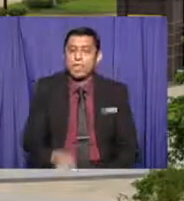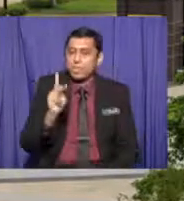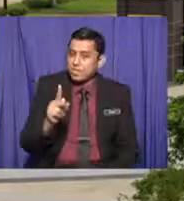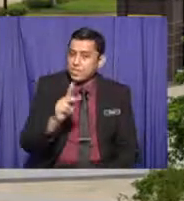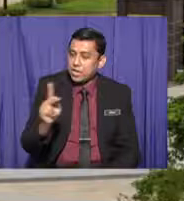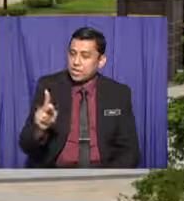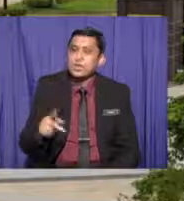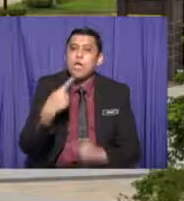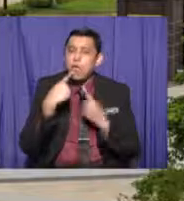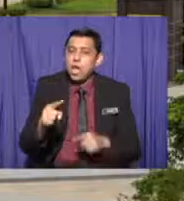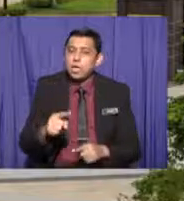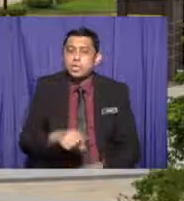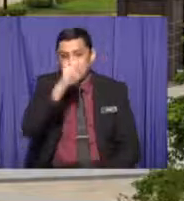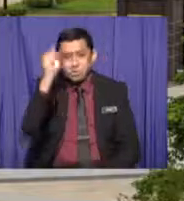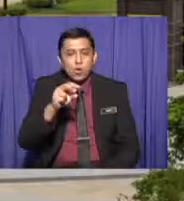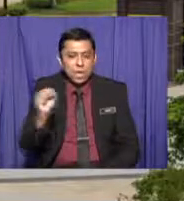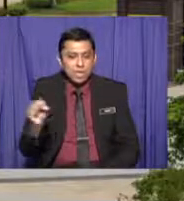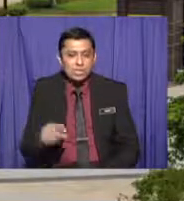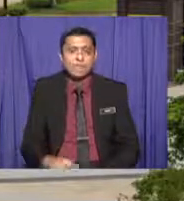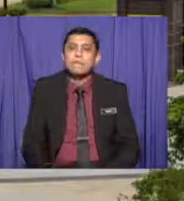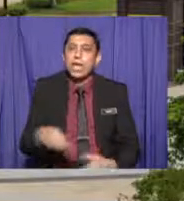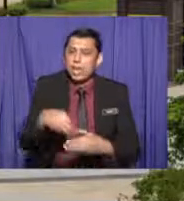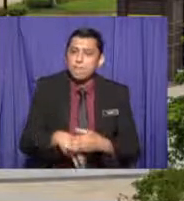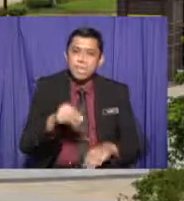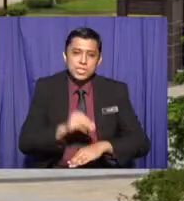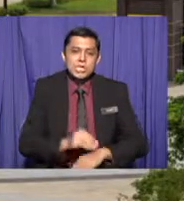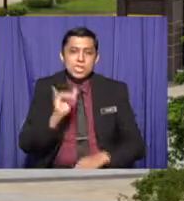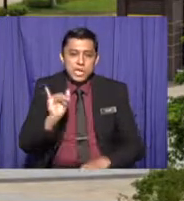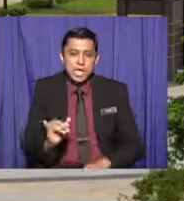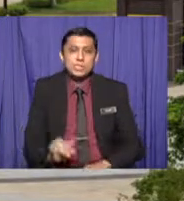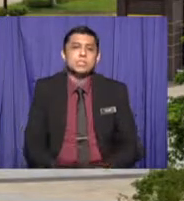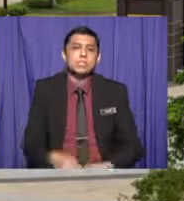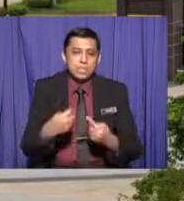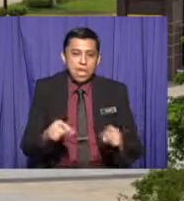Pastikan anda menjawab soalan dalam masa yang diperuntukkan.